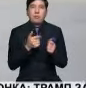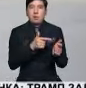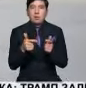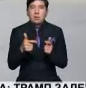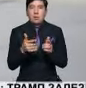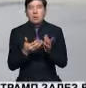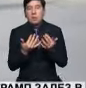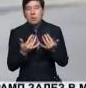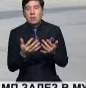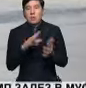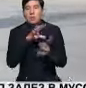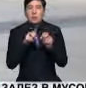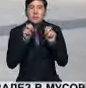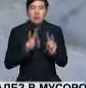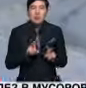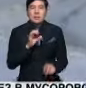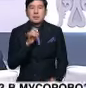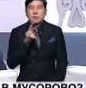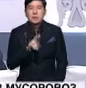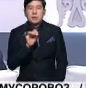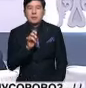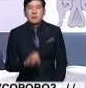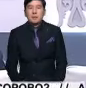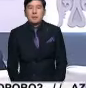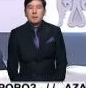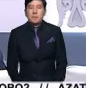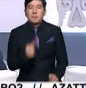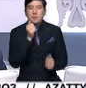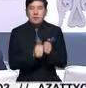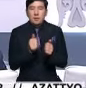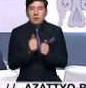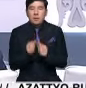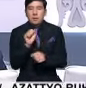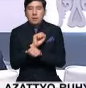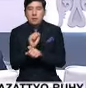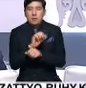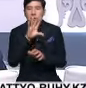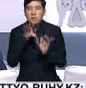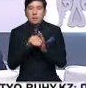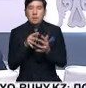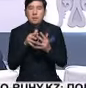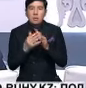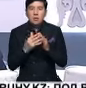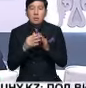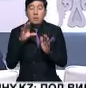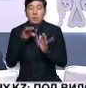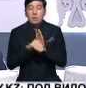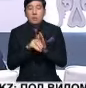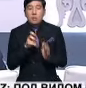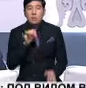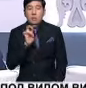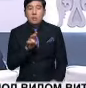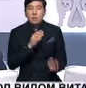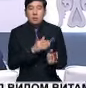необходимый объем специальных смесей. В частности, заготовлено технической соли 63 тысячи тонн, что эквивалентно